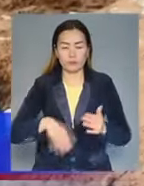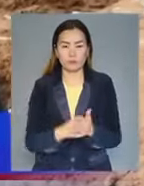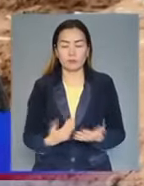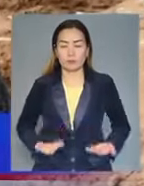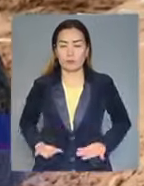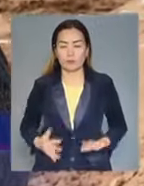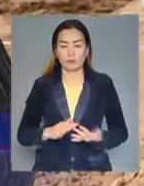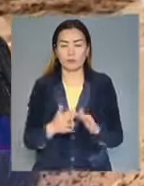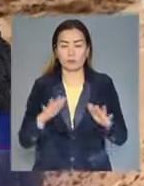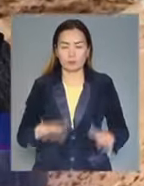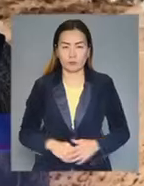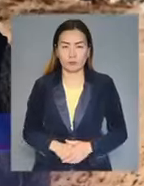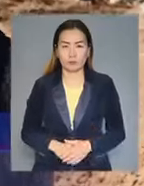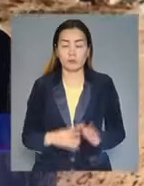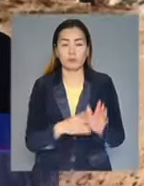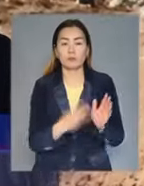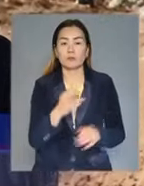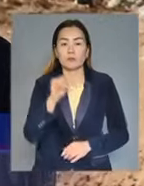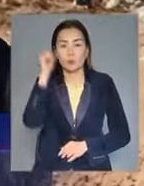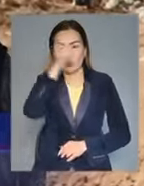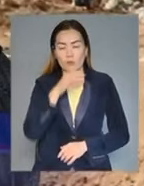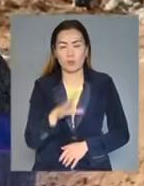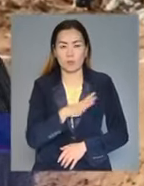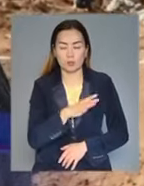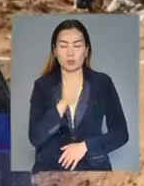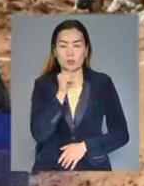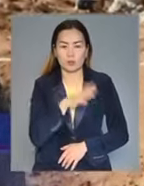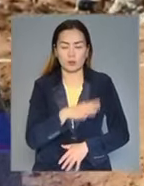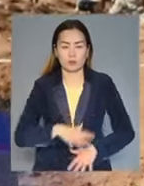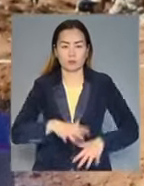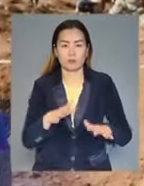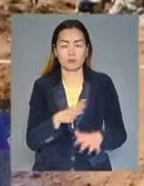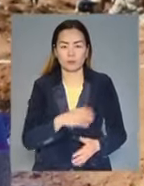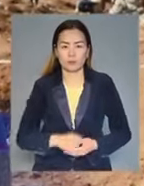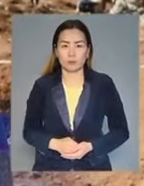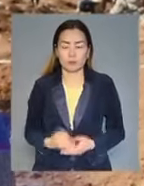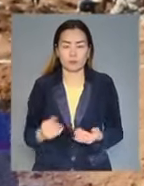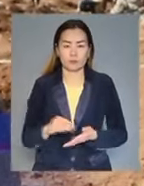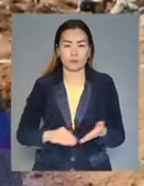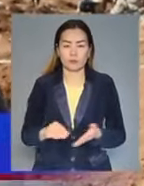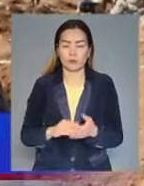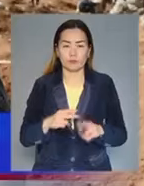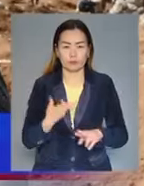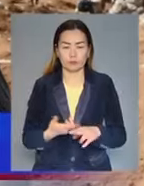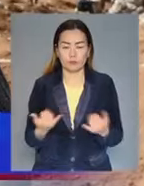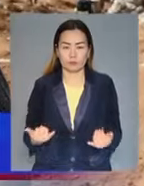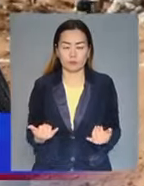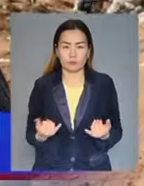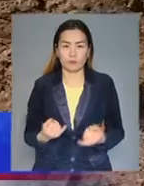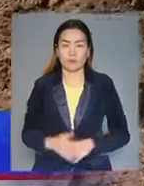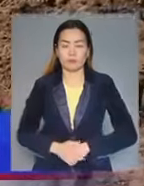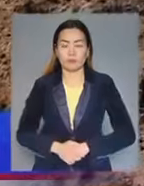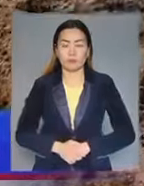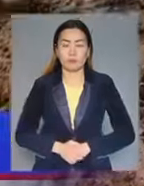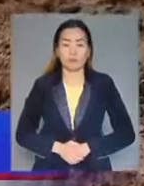бері бір ертеректе бір 93-те қардың суын көріп едік, бір үйдің айналасын алып кеткен. Содан кейін көріп тұрған суымыз